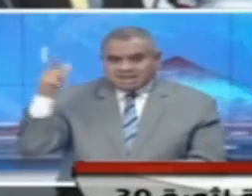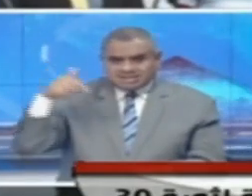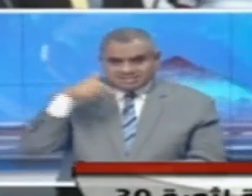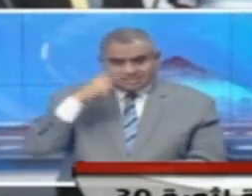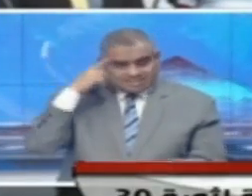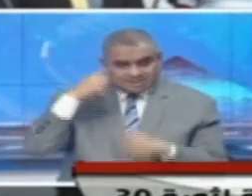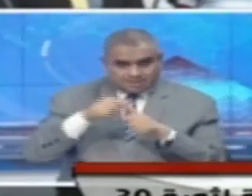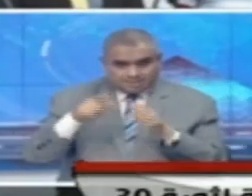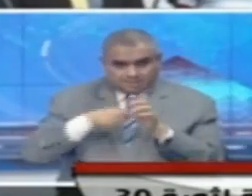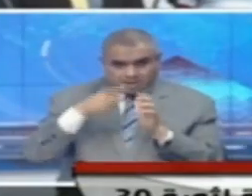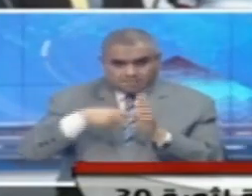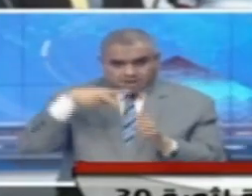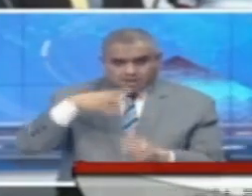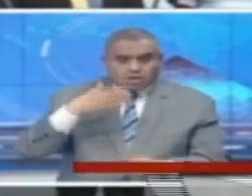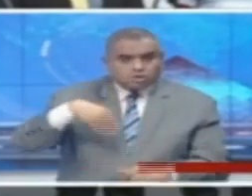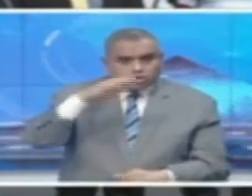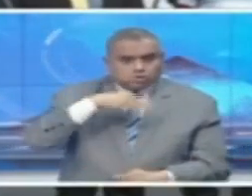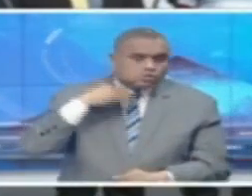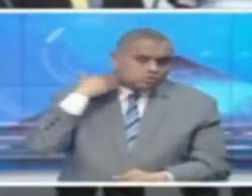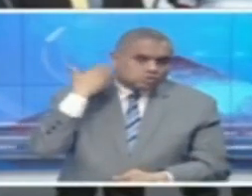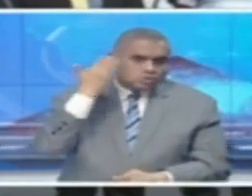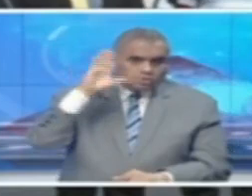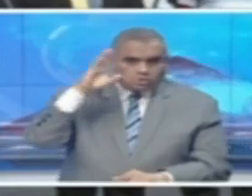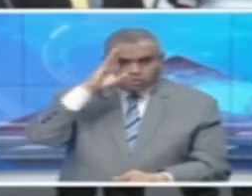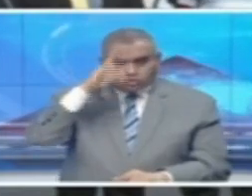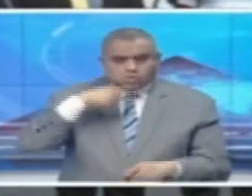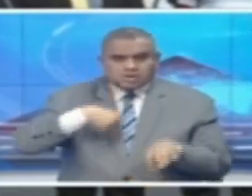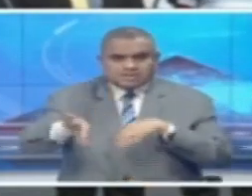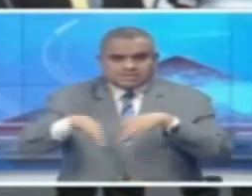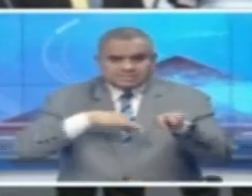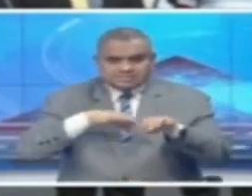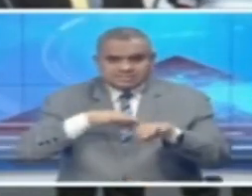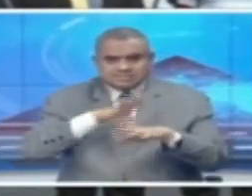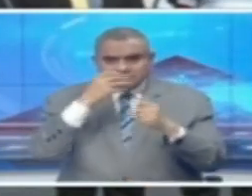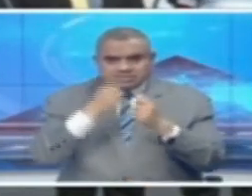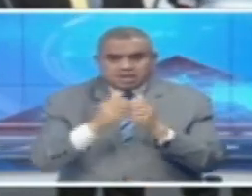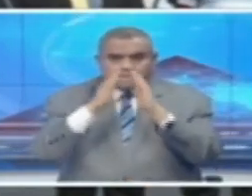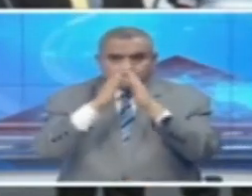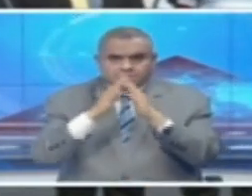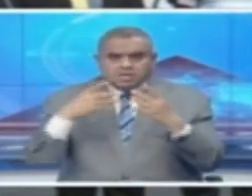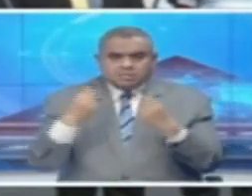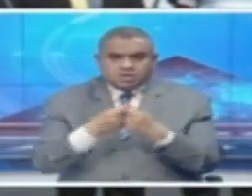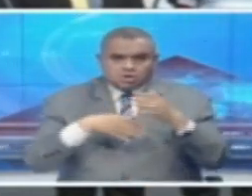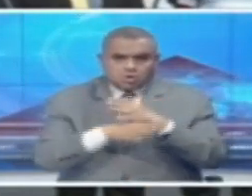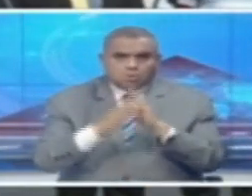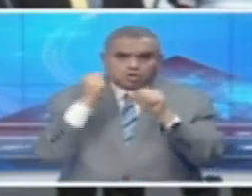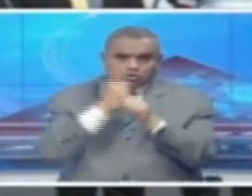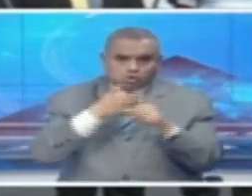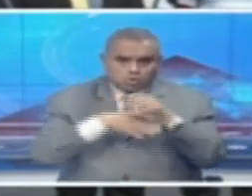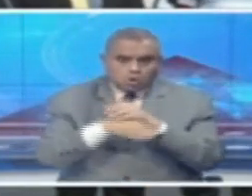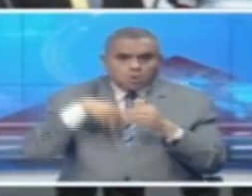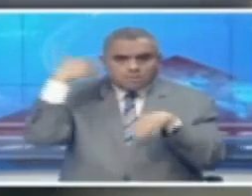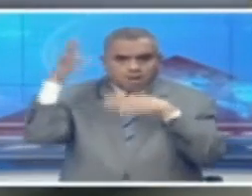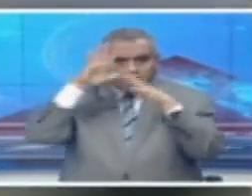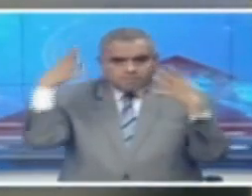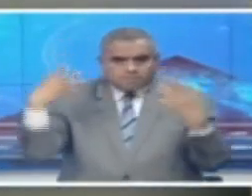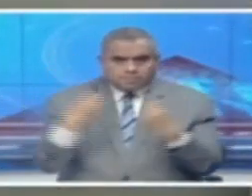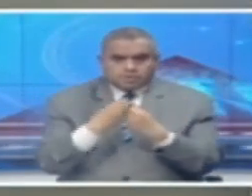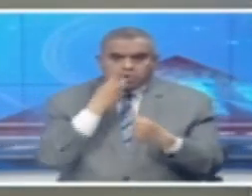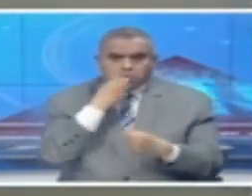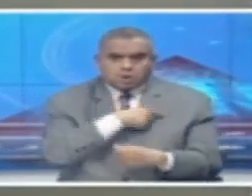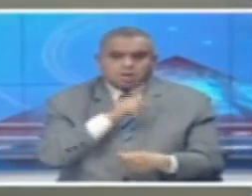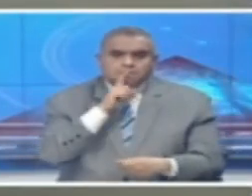المجيدة، تحية إعزاز وتقدير للقيادة السياسية وللمصريين في الداخل والخارج. محمد عبد